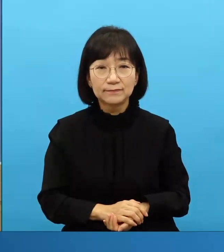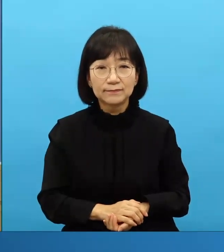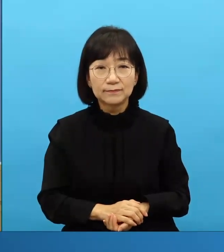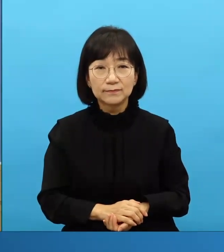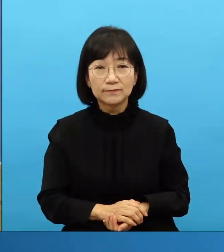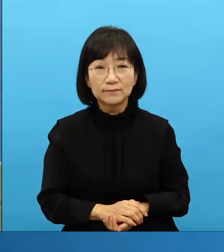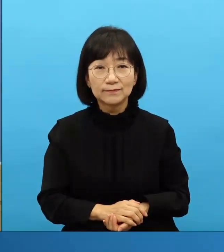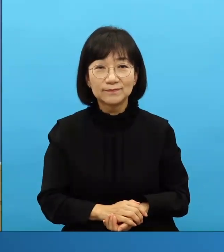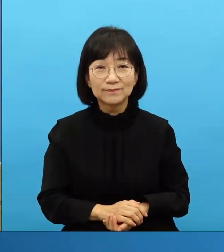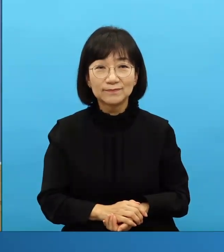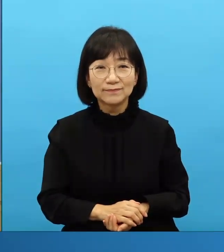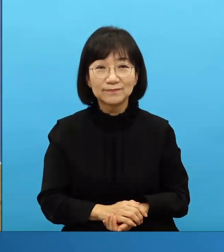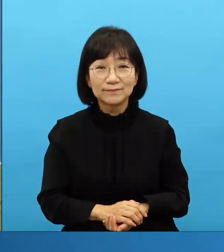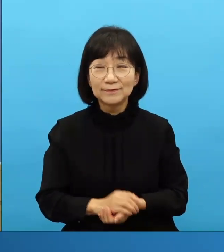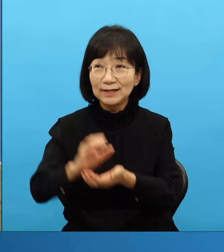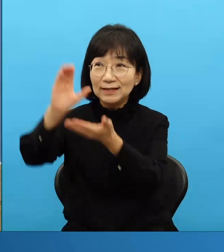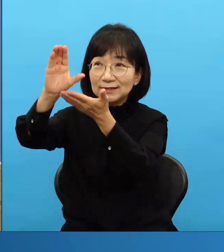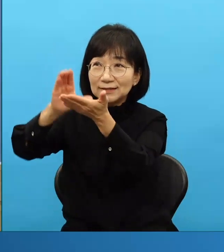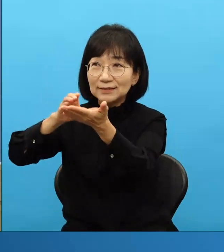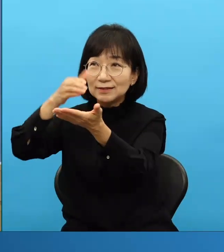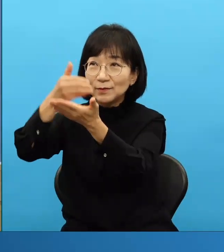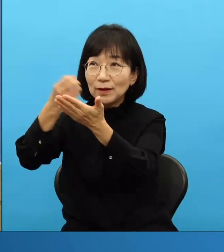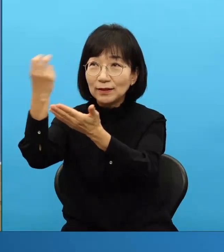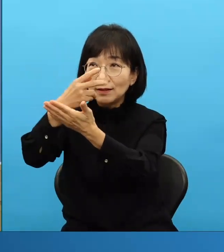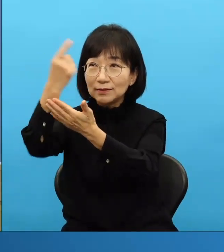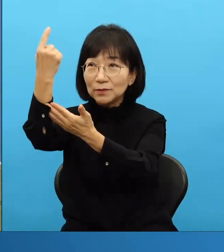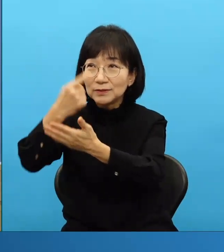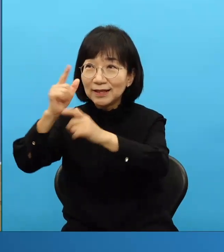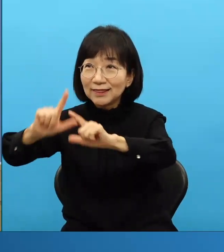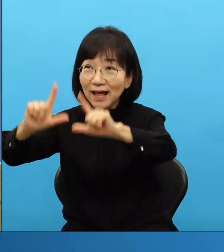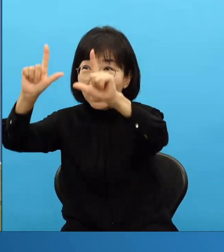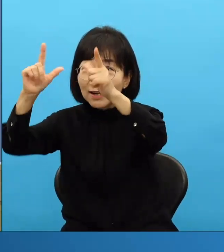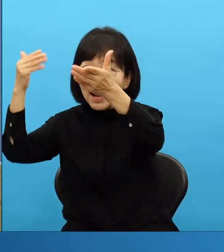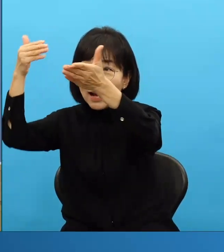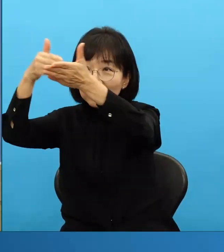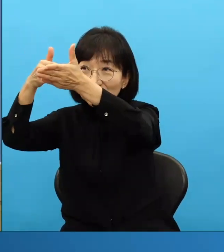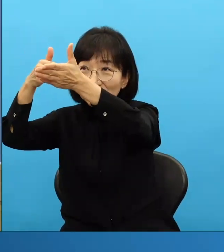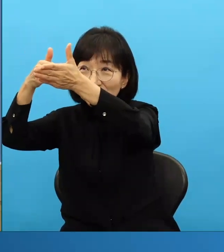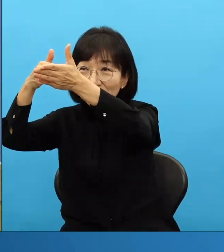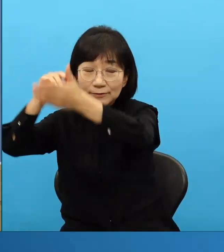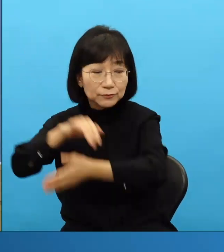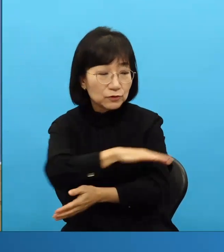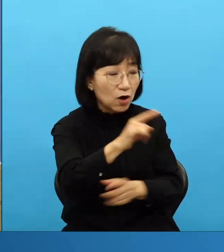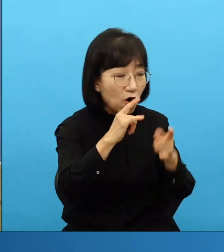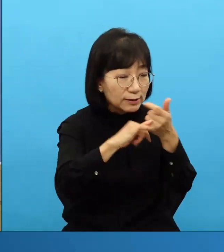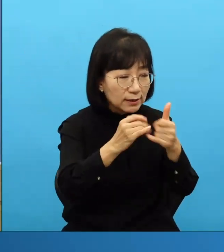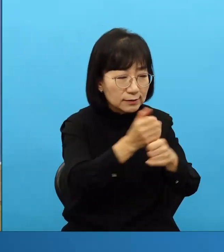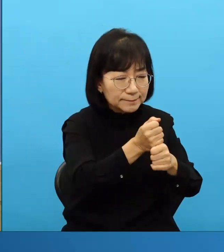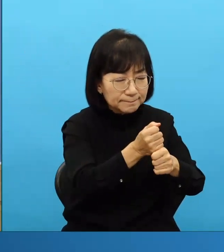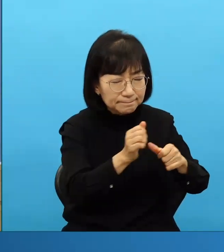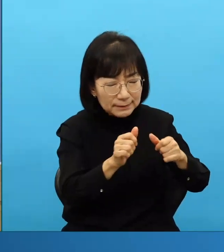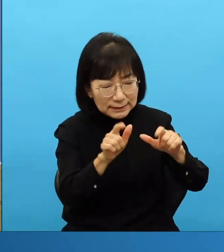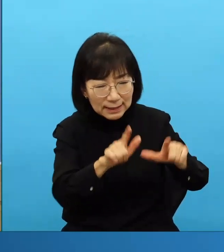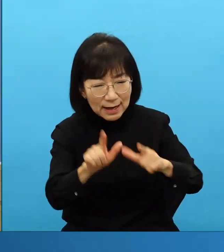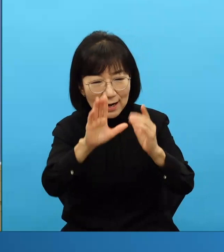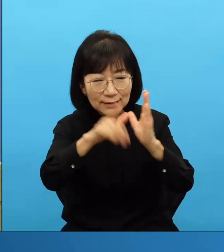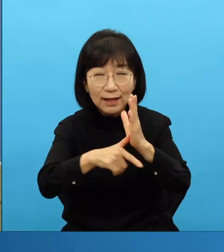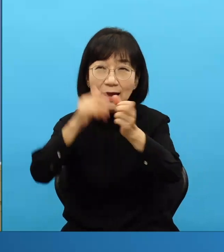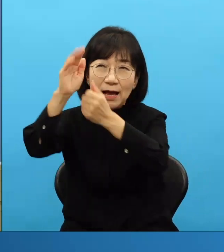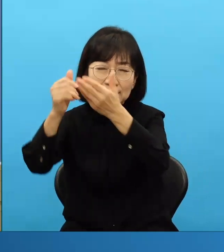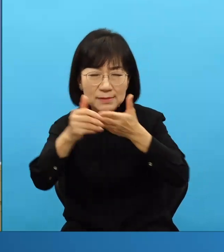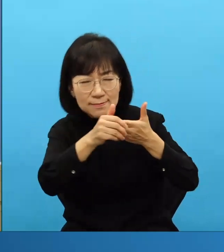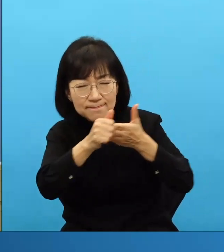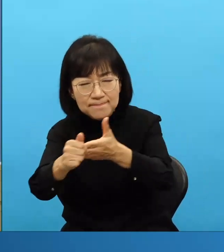guide 그리스도께서 us. 재림하시는 그날까지 이 언약 잡고 가는 우리를 하나님은 이끌어 가시고